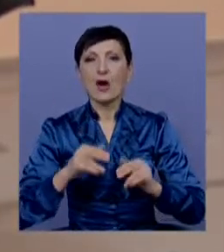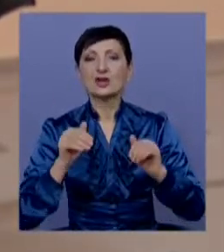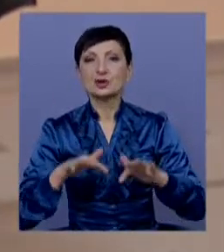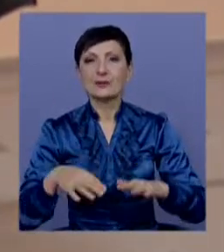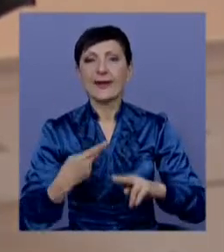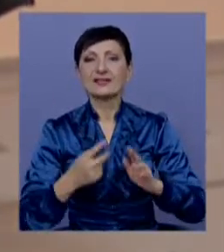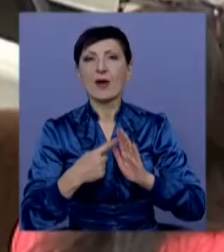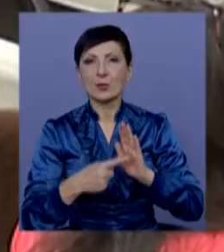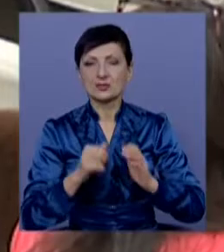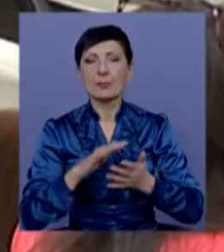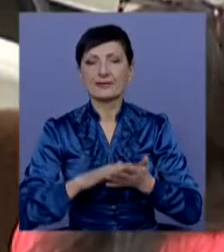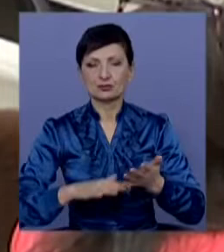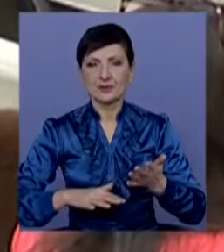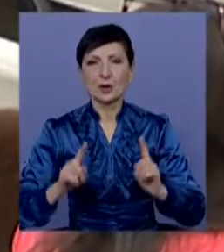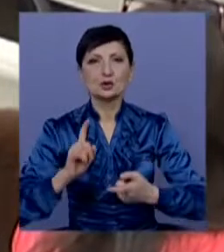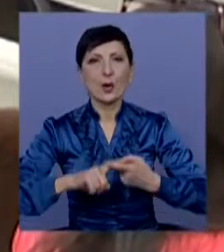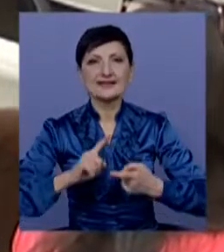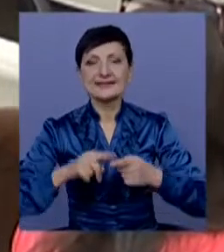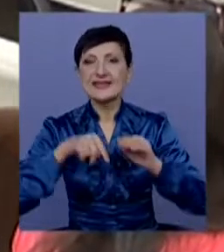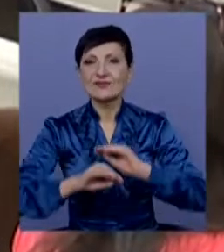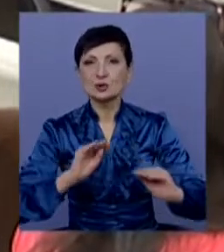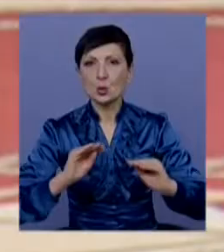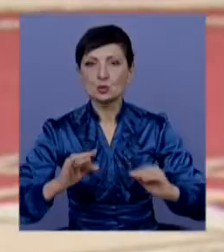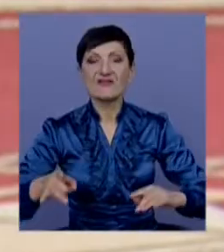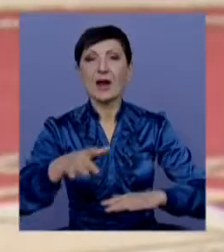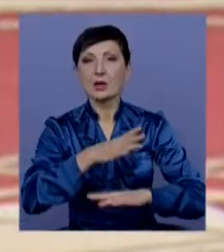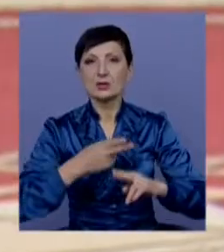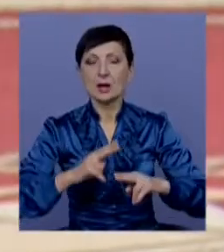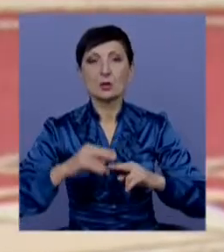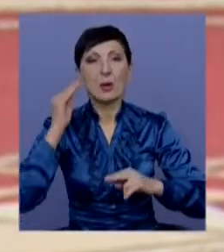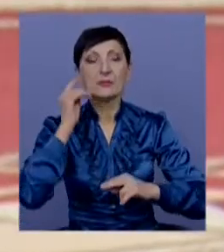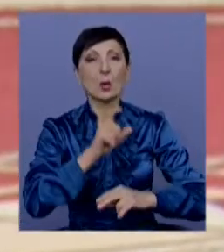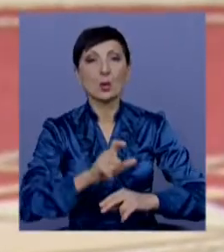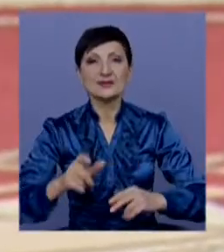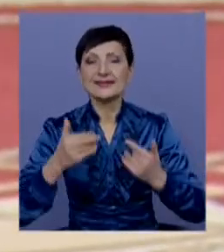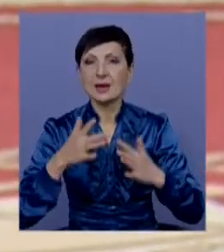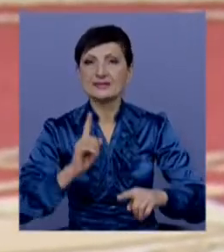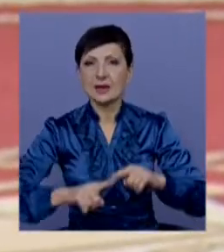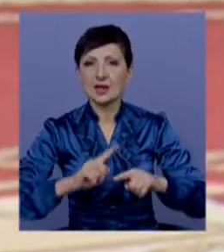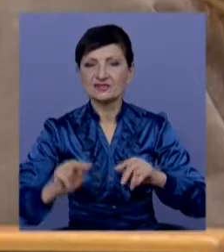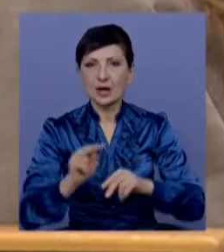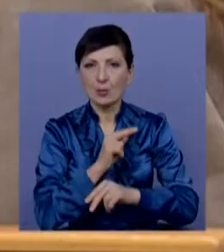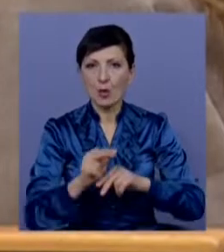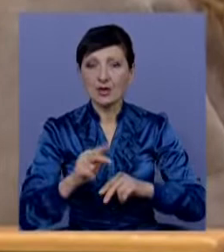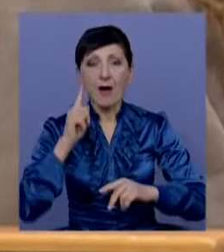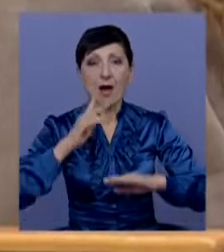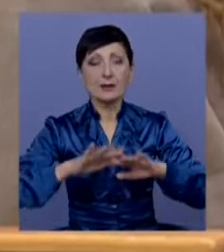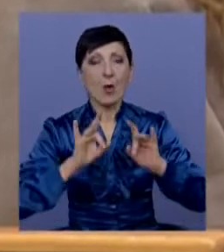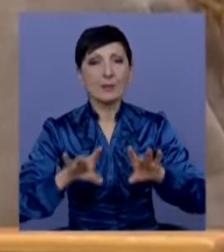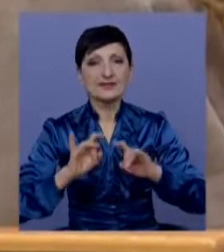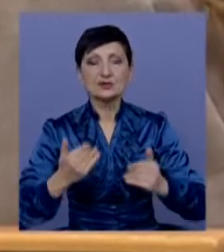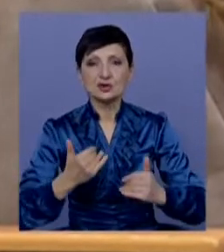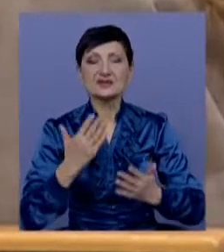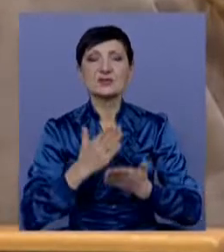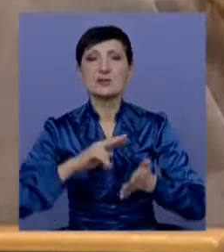этих вопросов продолжается. А что касается инфраструктуры в районе, которая, по мнению жителей, требует скорейшего ремонта, то Аким объяснил, что сейчас